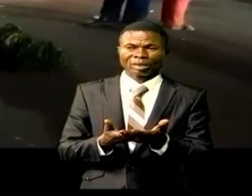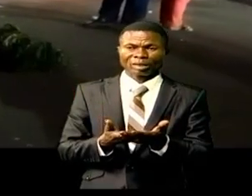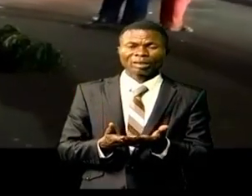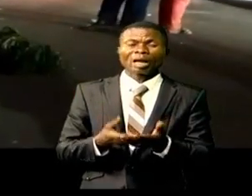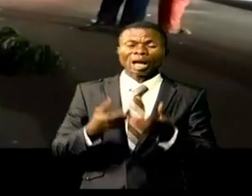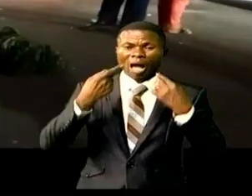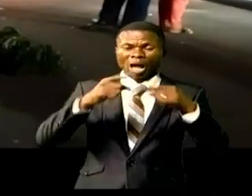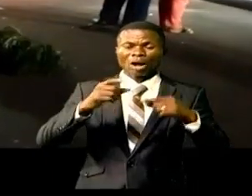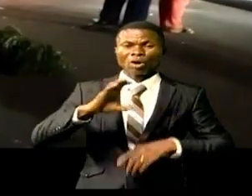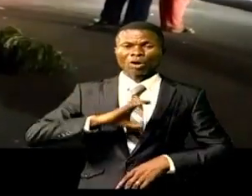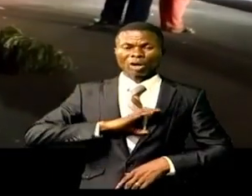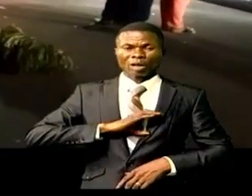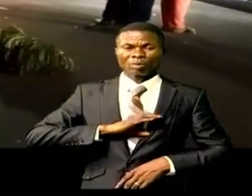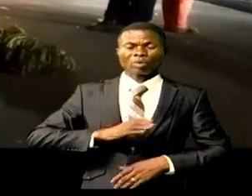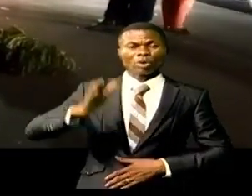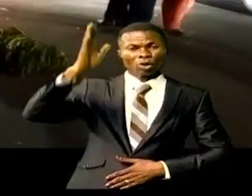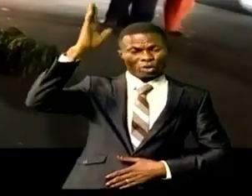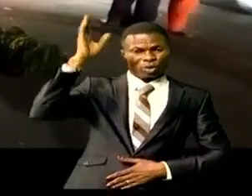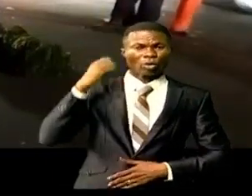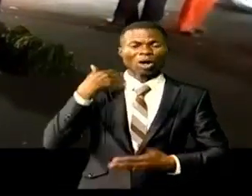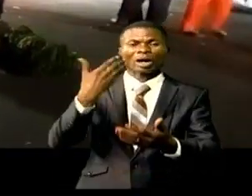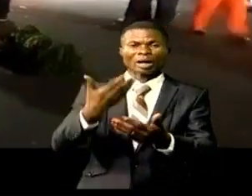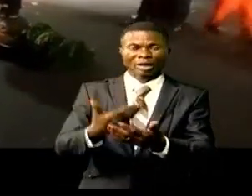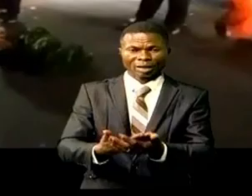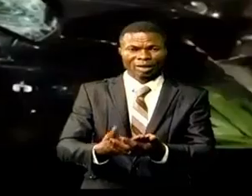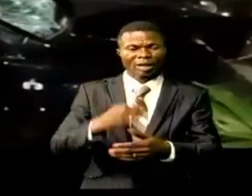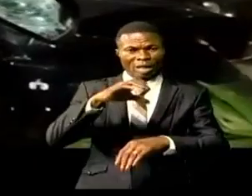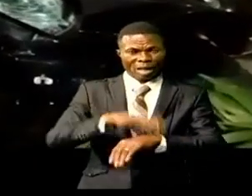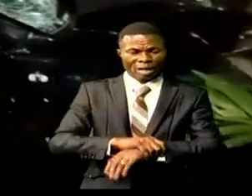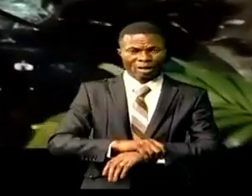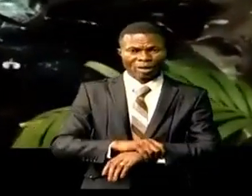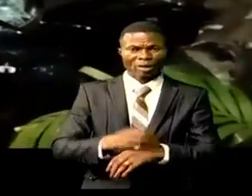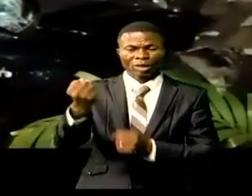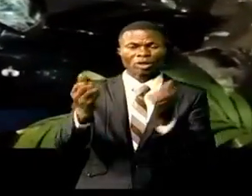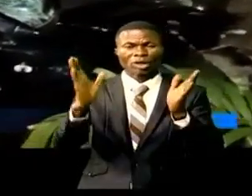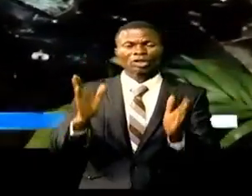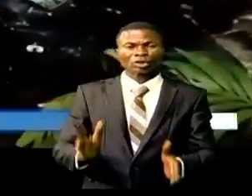Alerté, la police de circulation routière a mis la main sur le conducteur du camion.